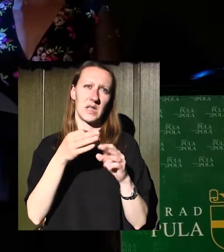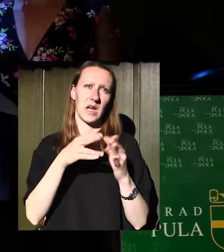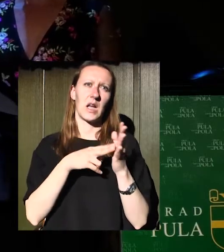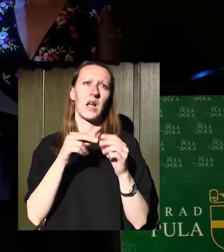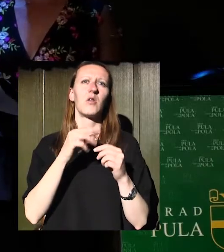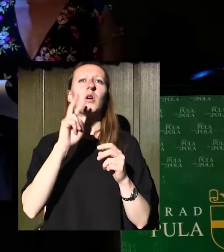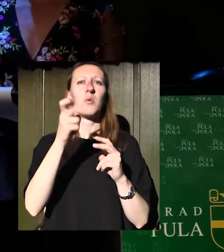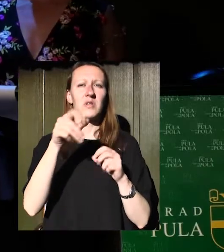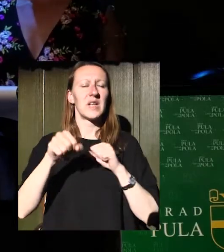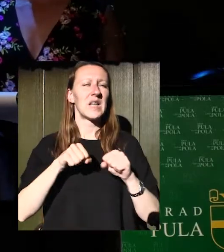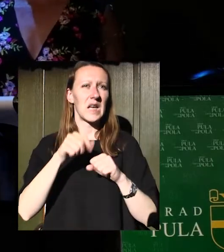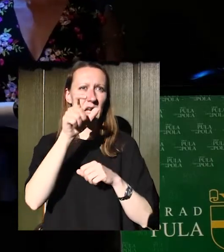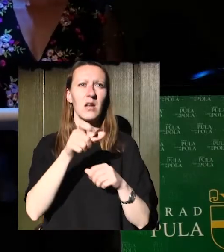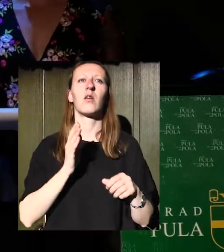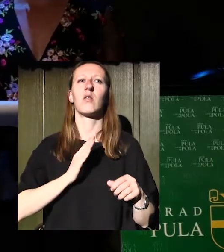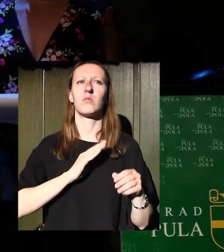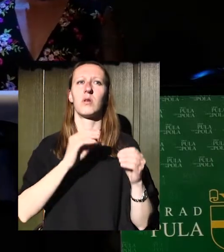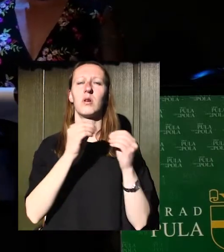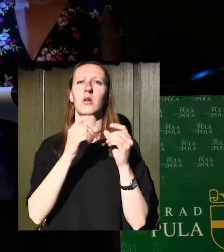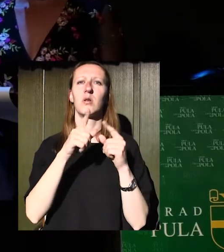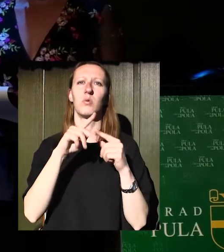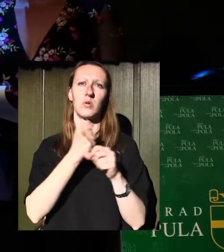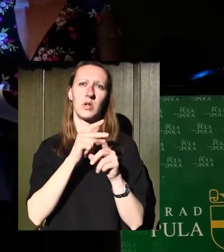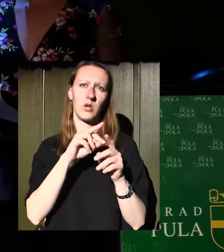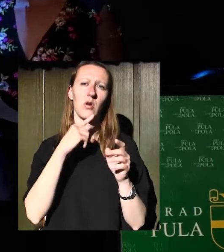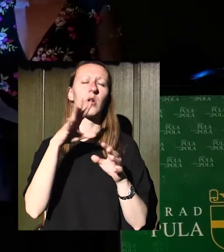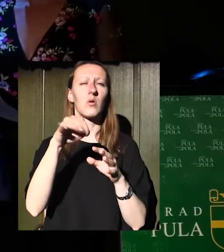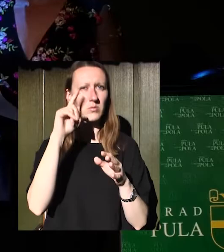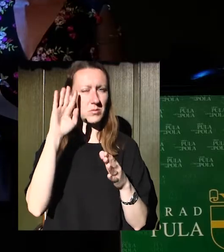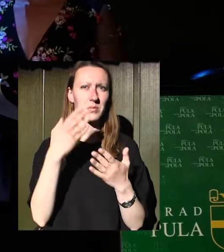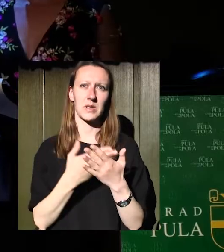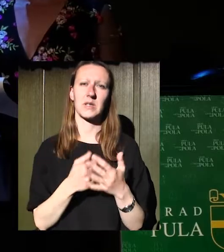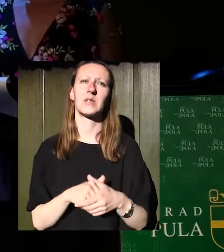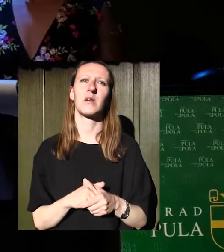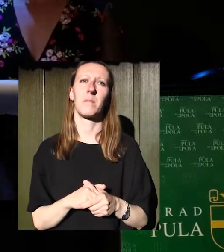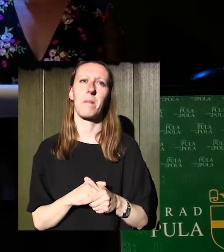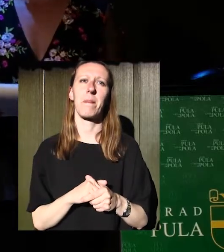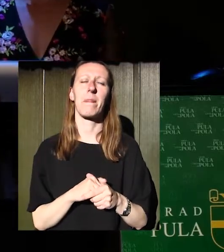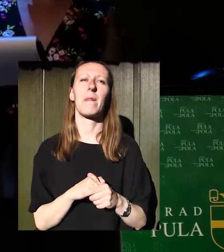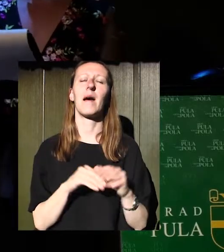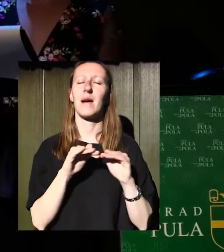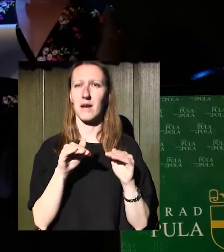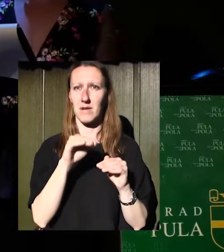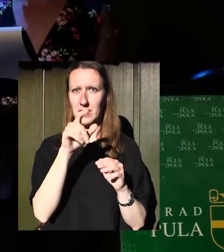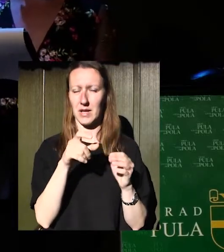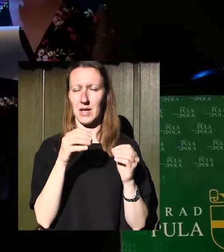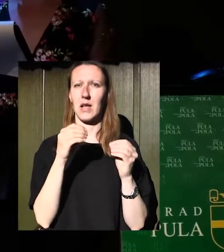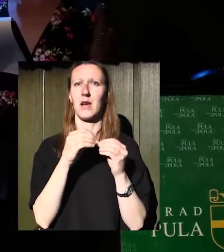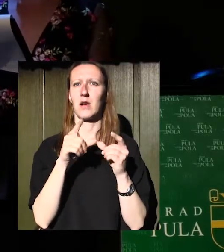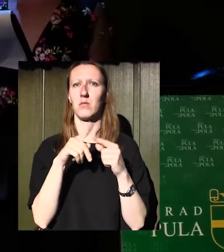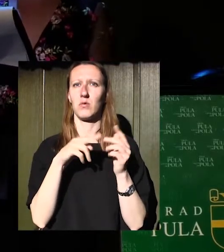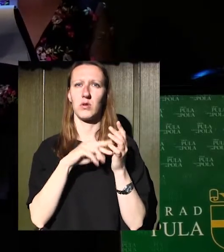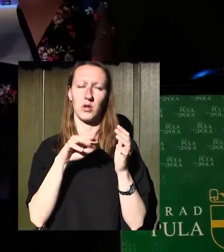Histrica. Invitiamo quindi la direttrice, la signora Silvia Butignoni, a ritirare il riconoscimento. Pozivamo ravnateljicu,